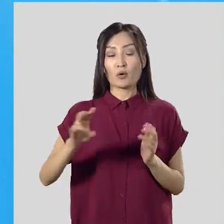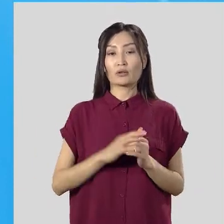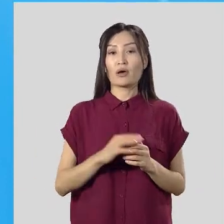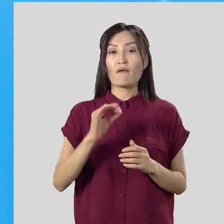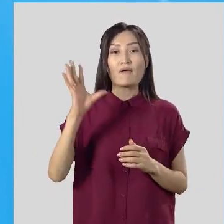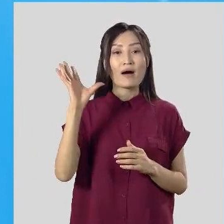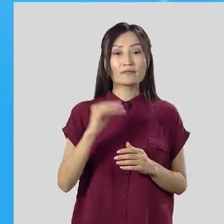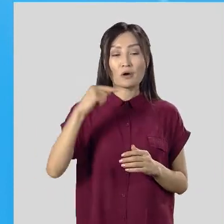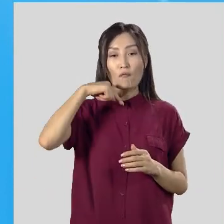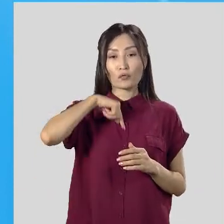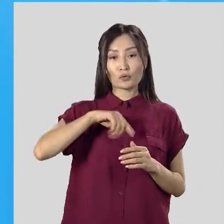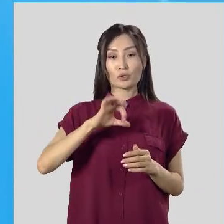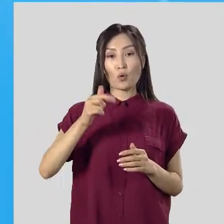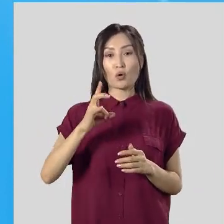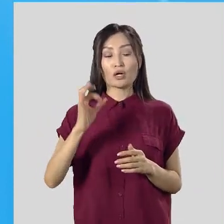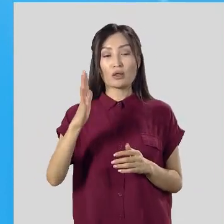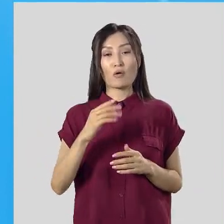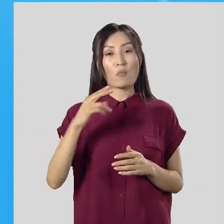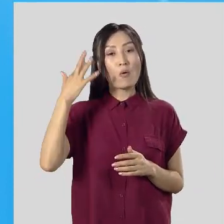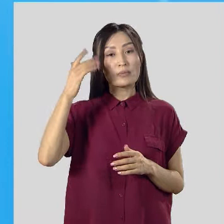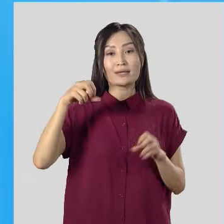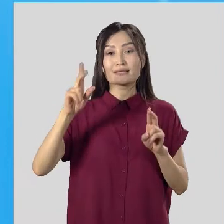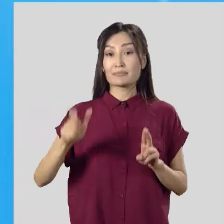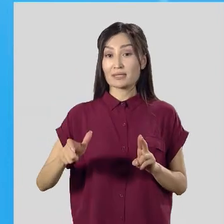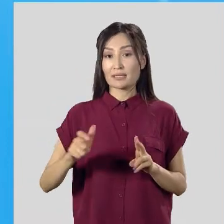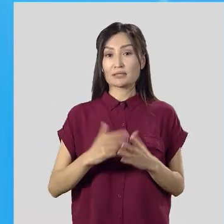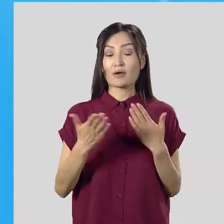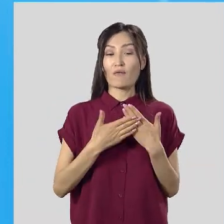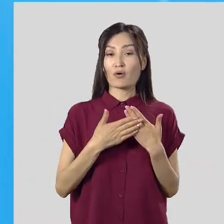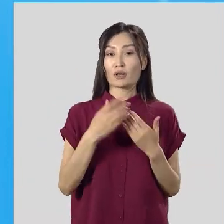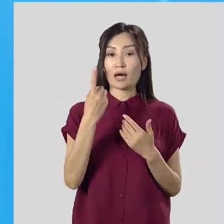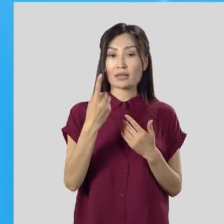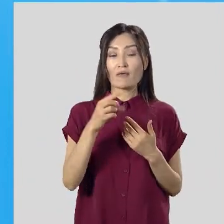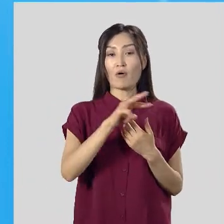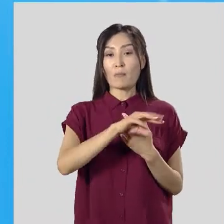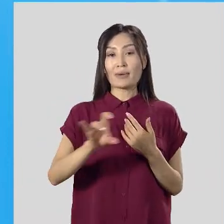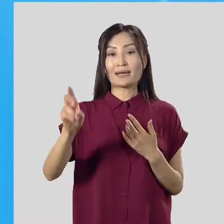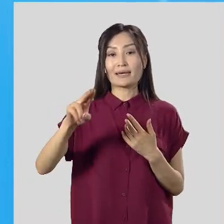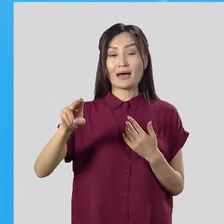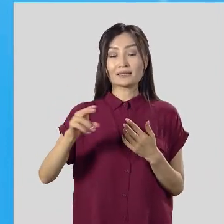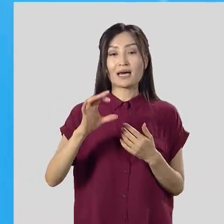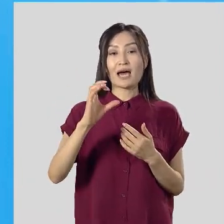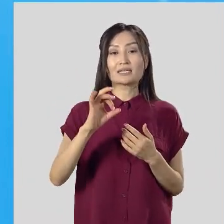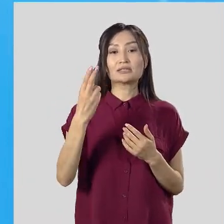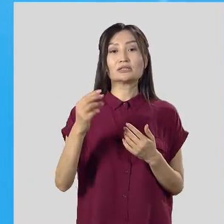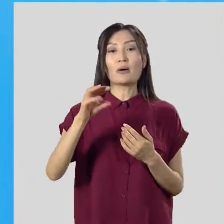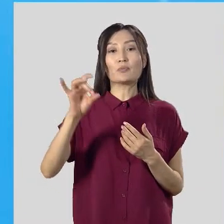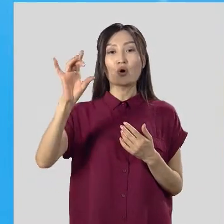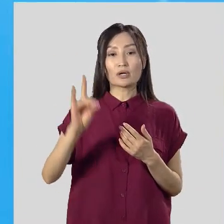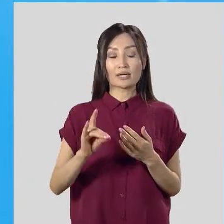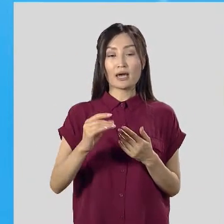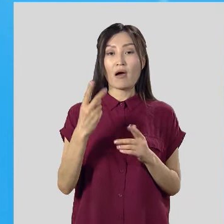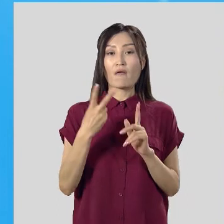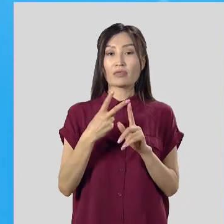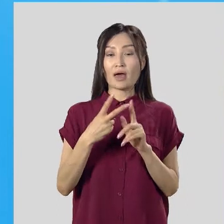Во всех внутренних органах, по мнению специалистов, около 1 миллиарда рецепторов.